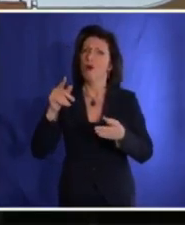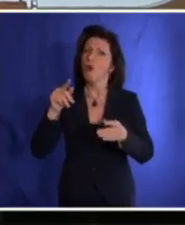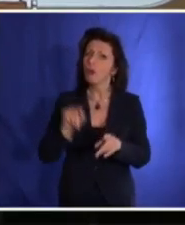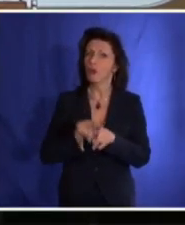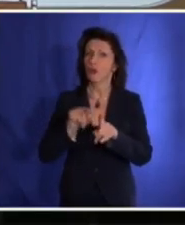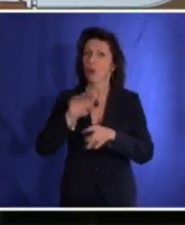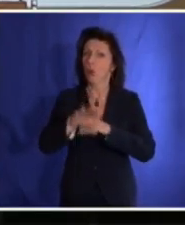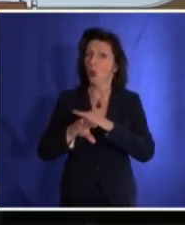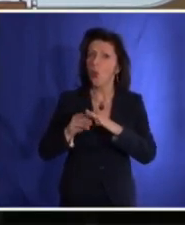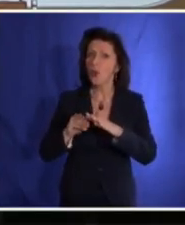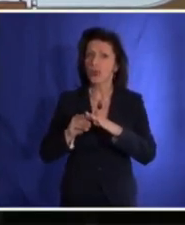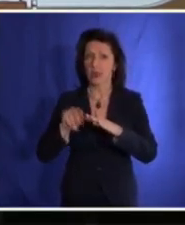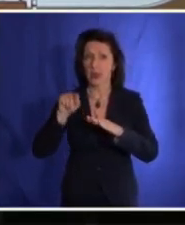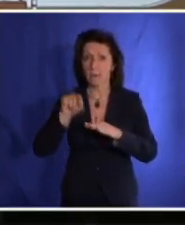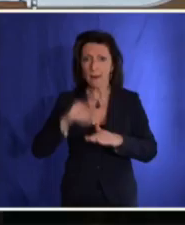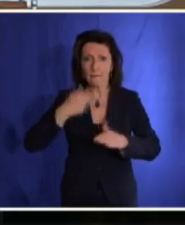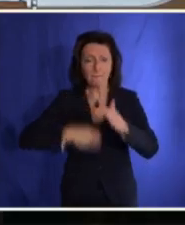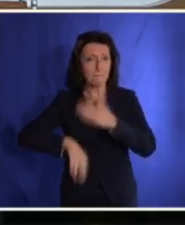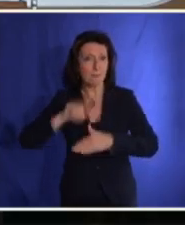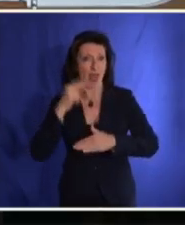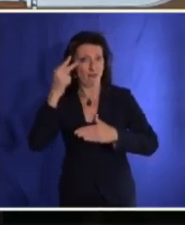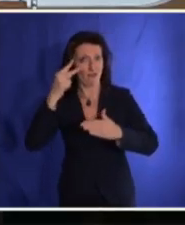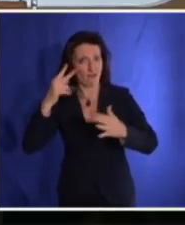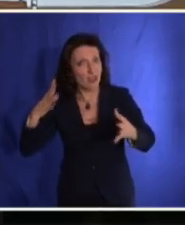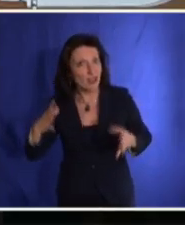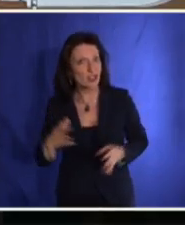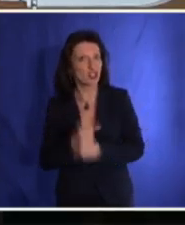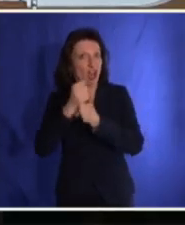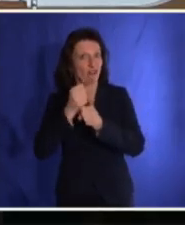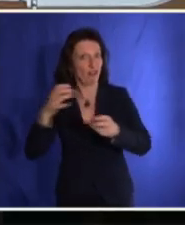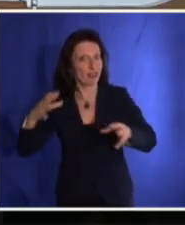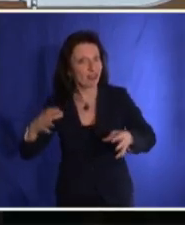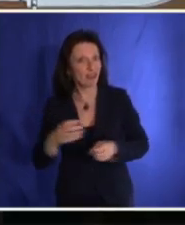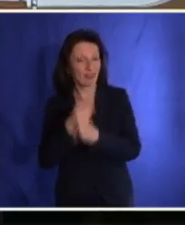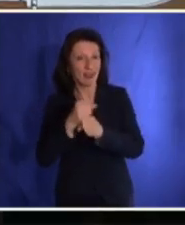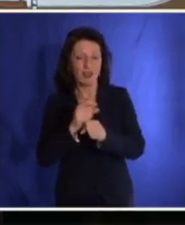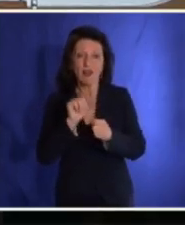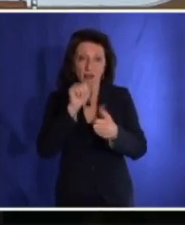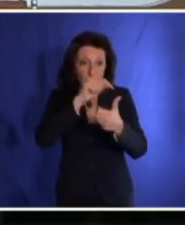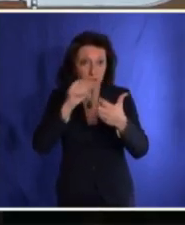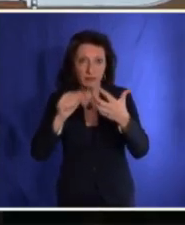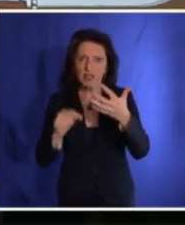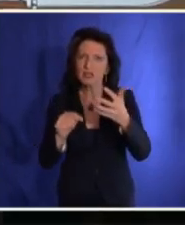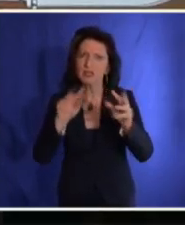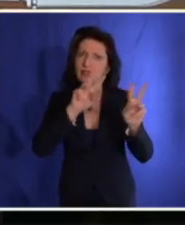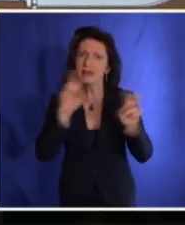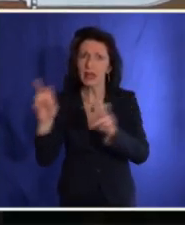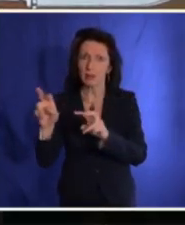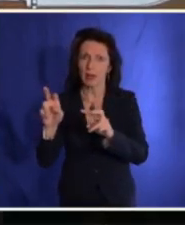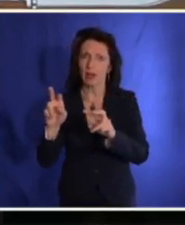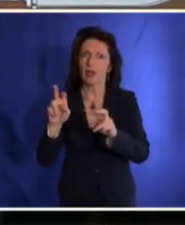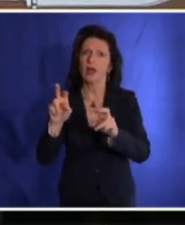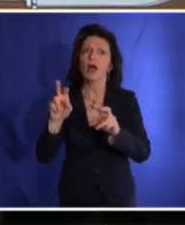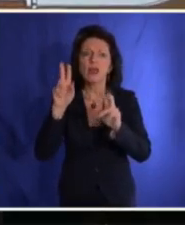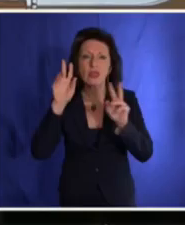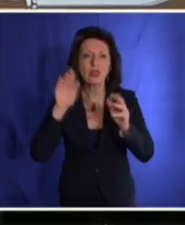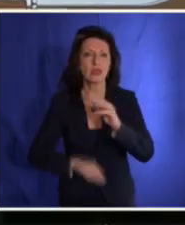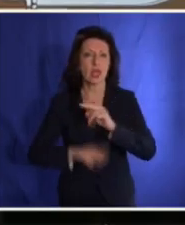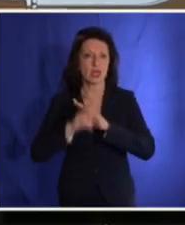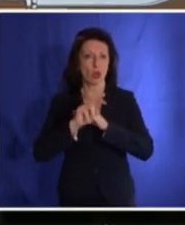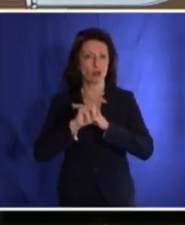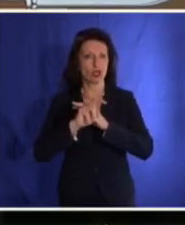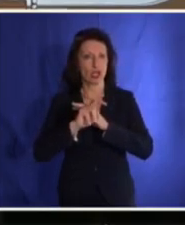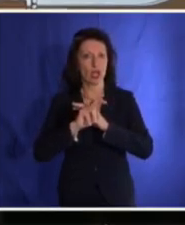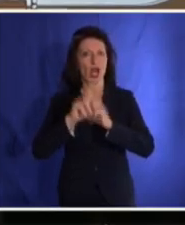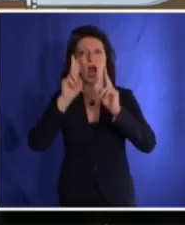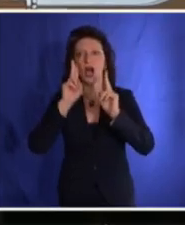unserer Unternehmer in den Mittelpunkt stellt, dann sind das die Themen, die uns in Niederösterreich auch weiterbringen, die